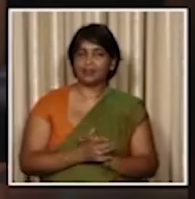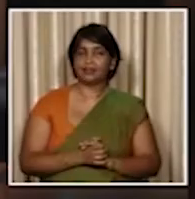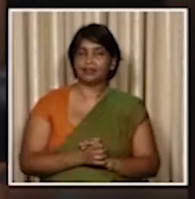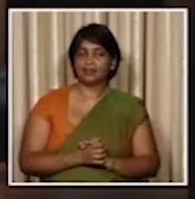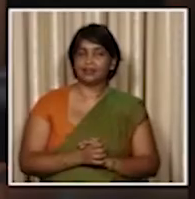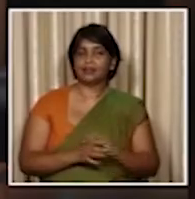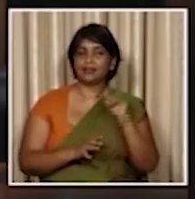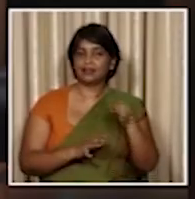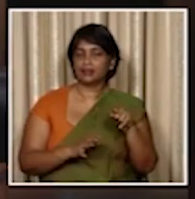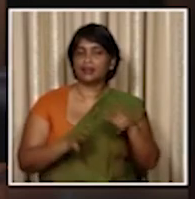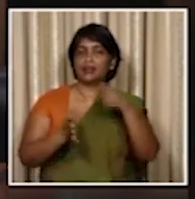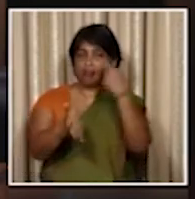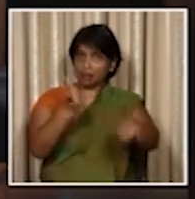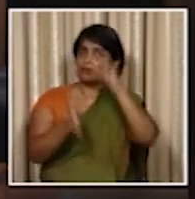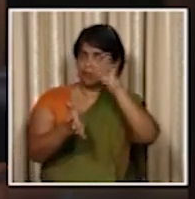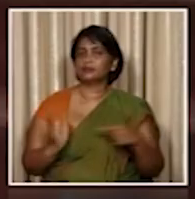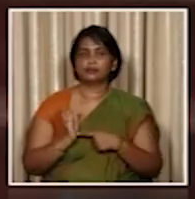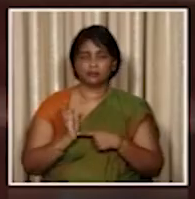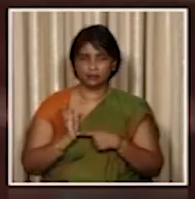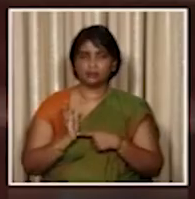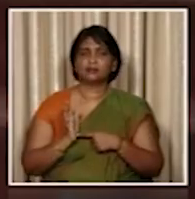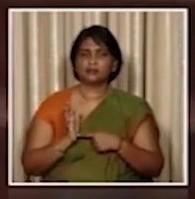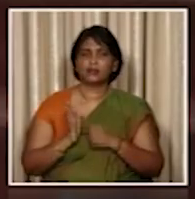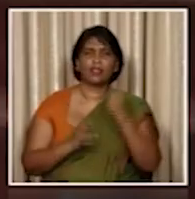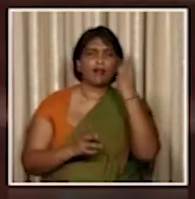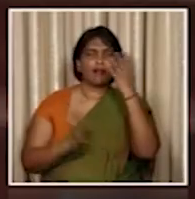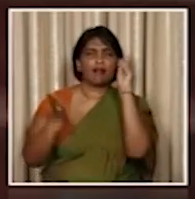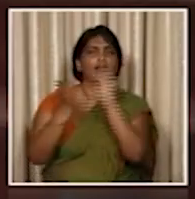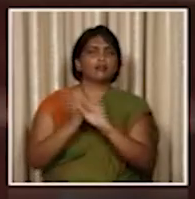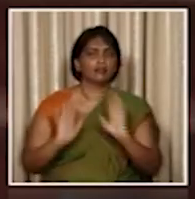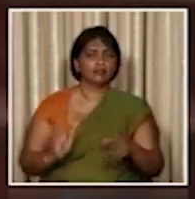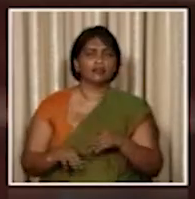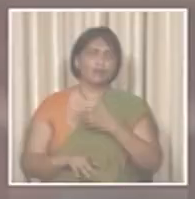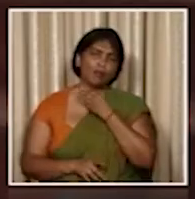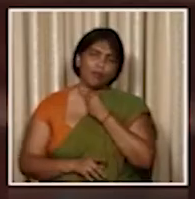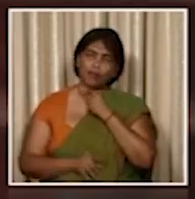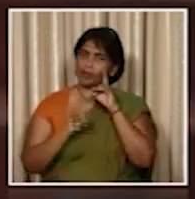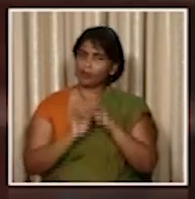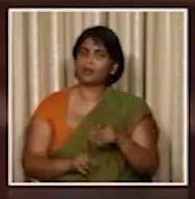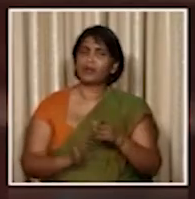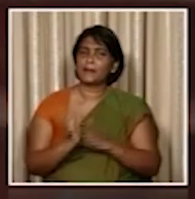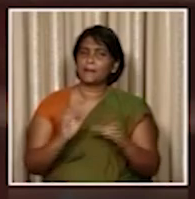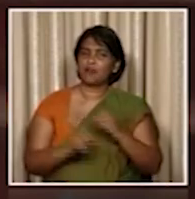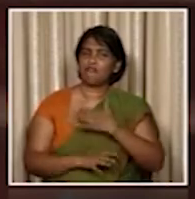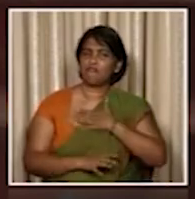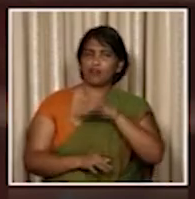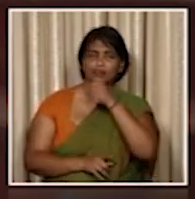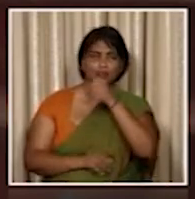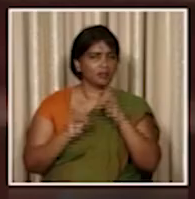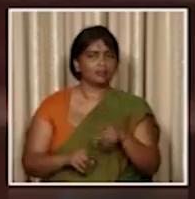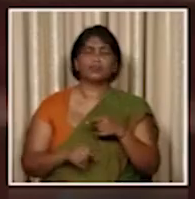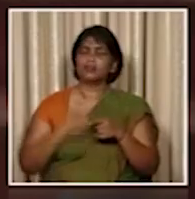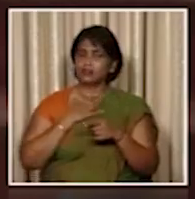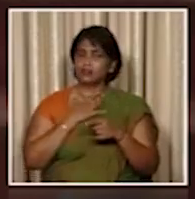1000ක් අසල පරීක්ෂා කරන්නේ අසල කියලා මේ ගණන් ටිකක් ලියලා තියෙන්නේ. ඉතින් මේ වගේ බොරු විදියට මාධ්‍යයට වොයිස් කට් එකක් කපා ගන්න මේ